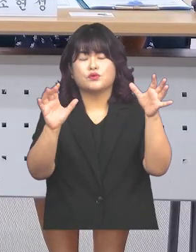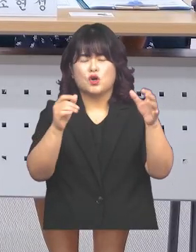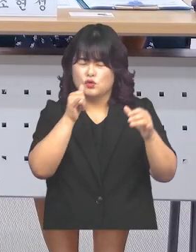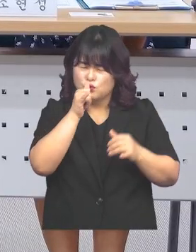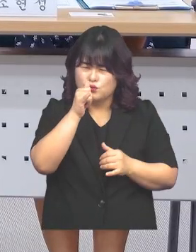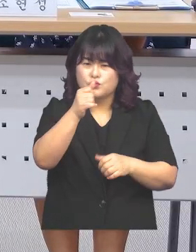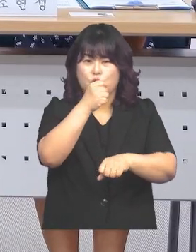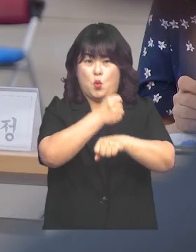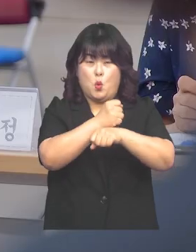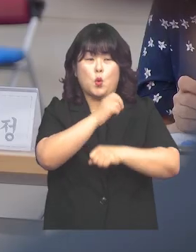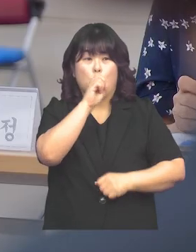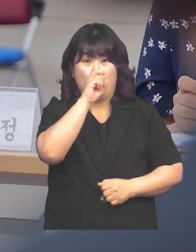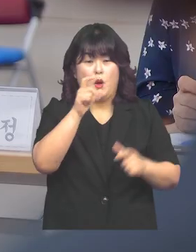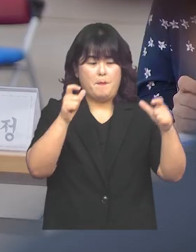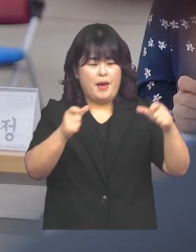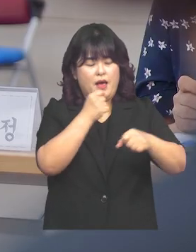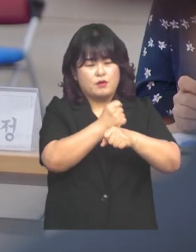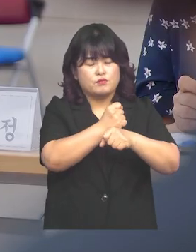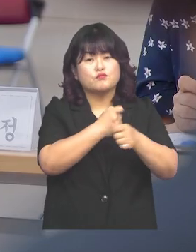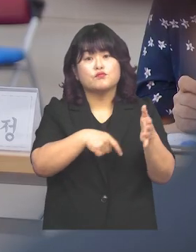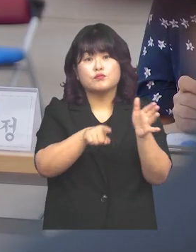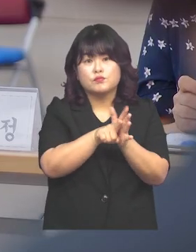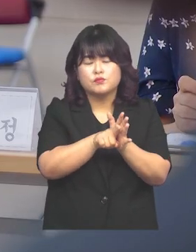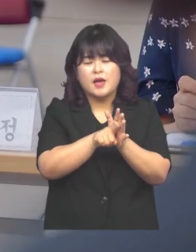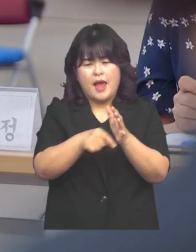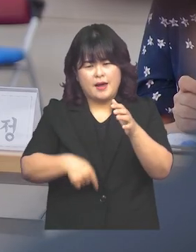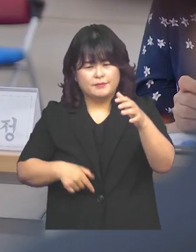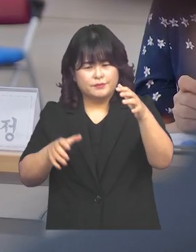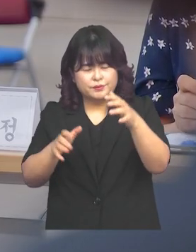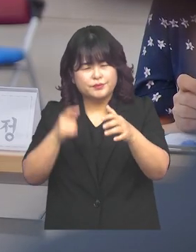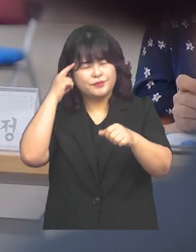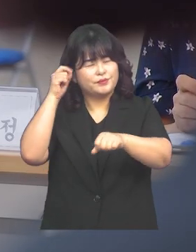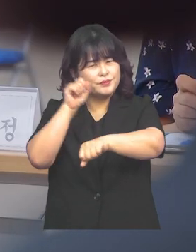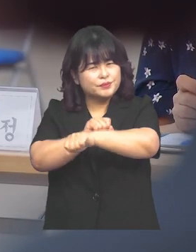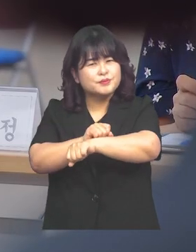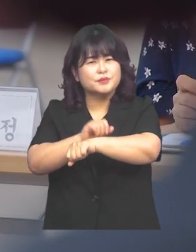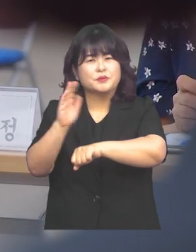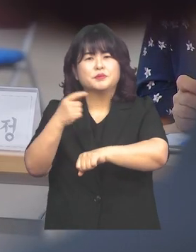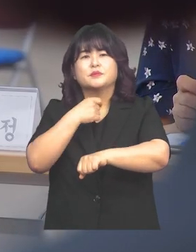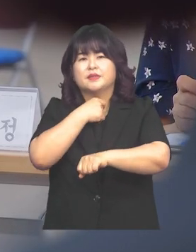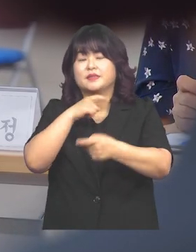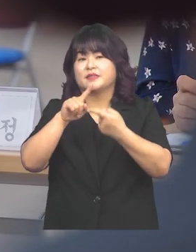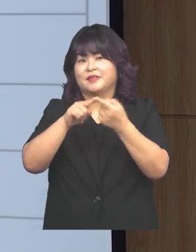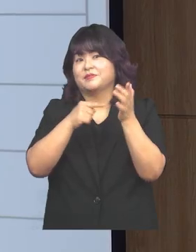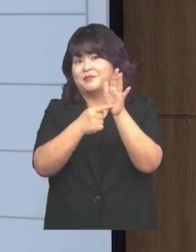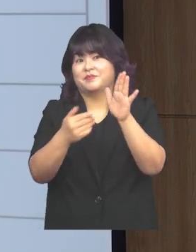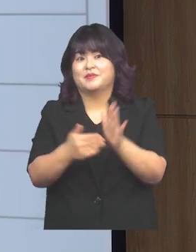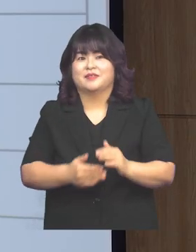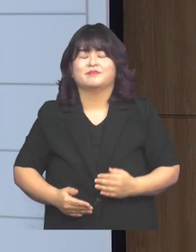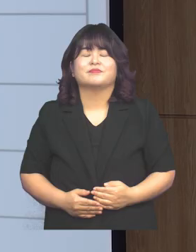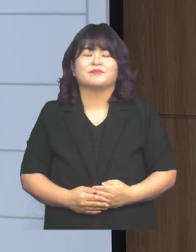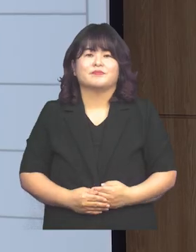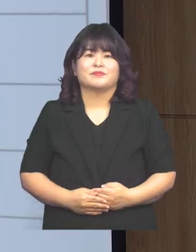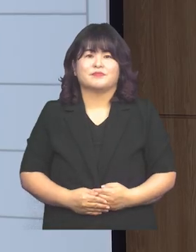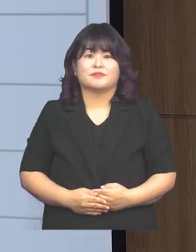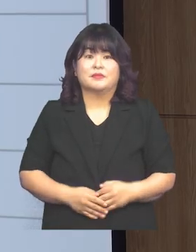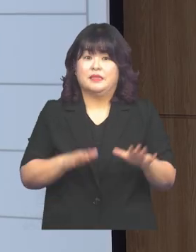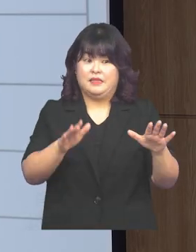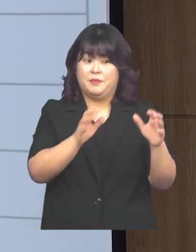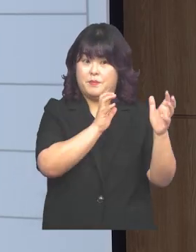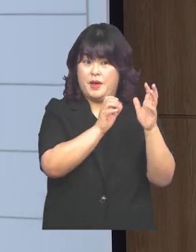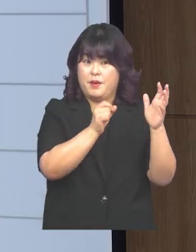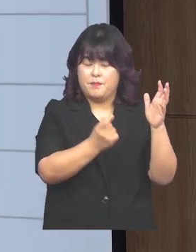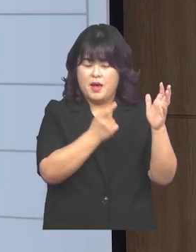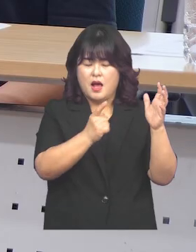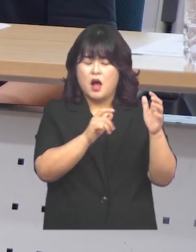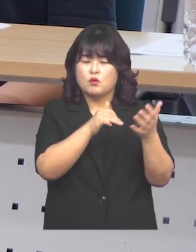훌륭한 고장 용인이라는 이야기가 나올 수 있도록 함께 힘과 지혜를 모으면 좋겠다고 말했습니다. 이번